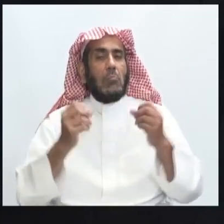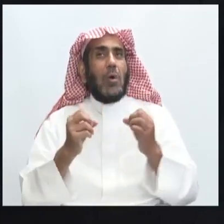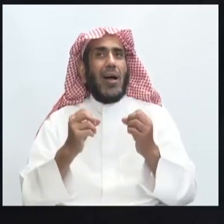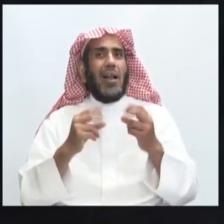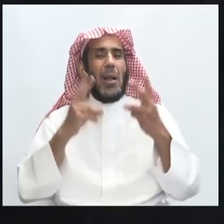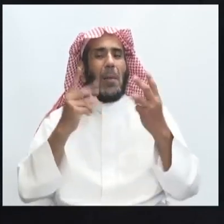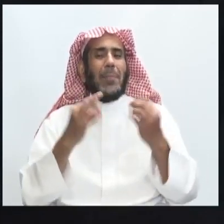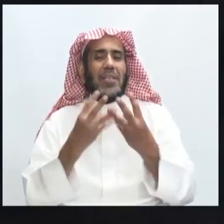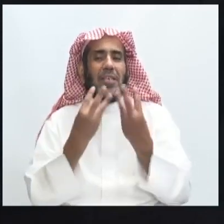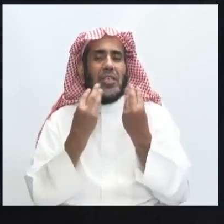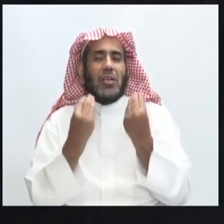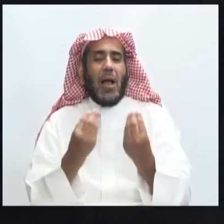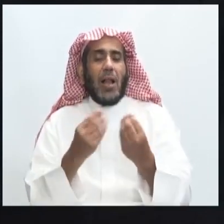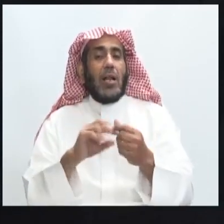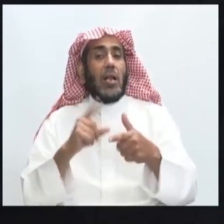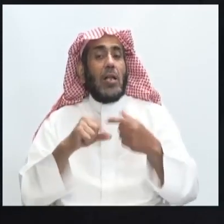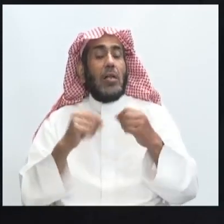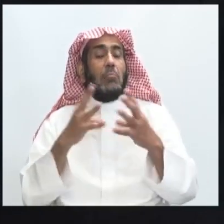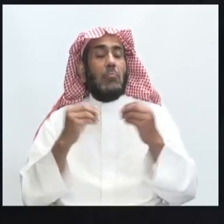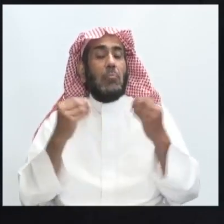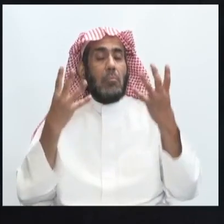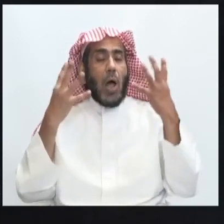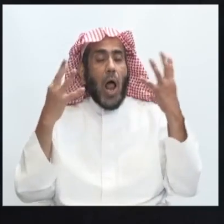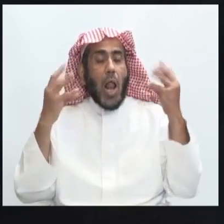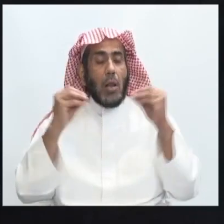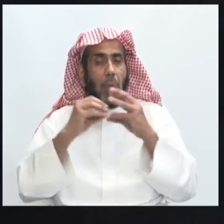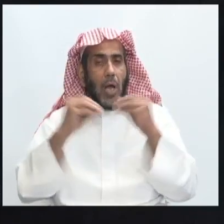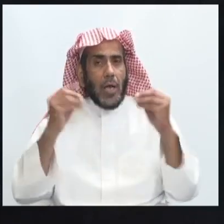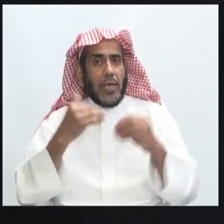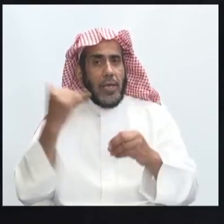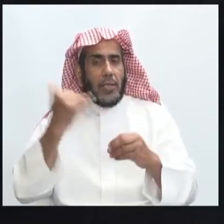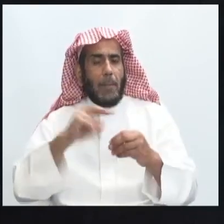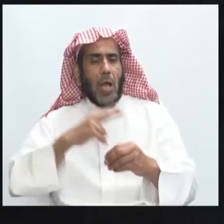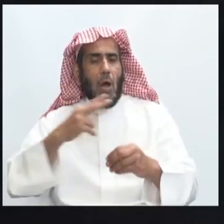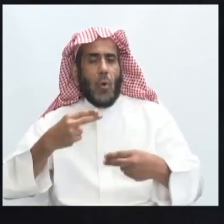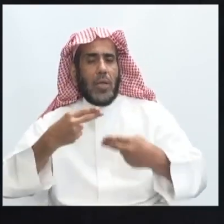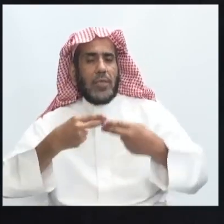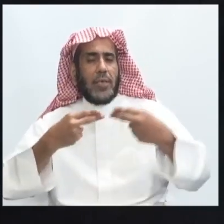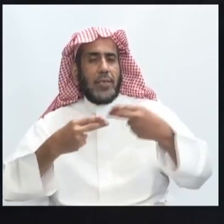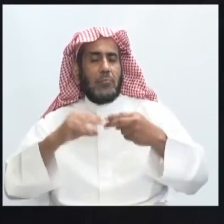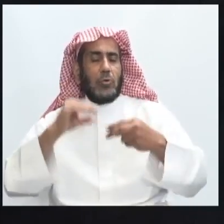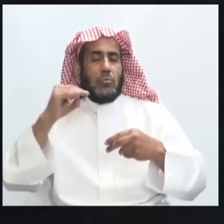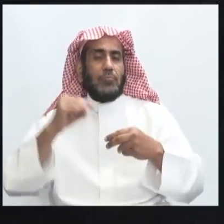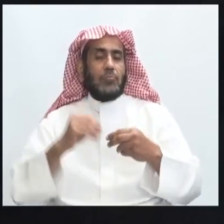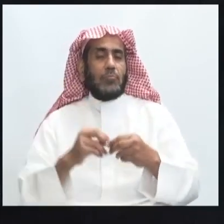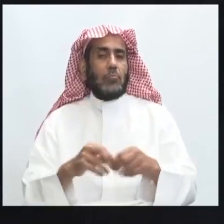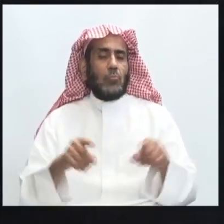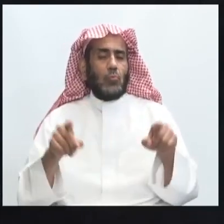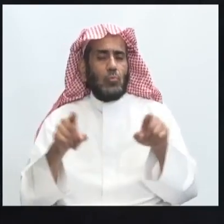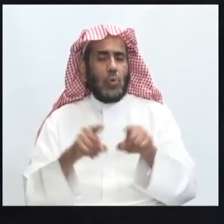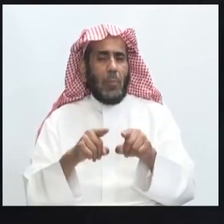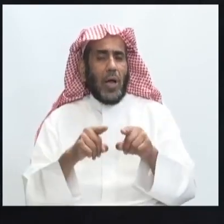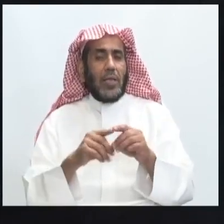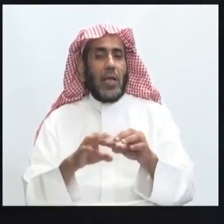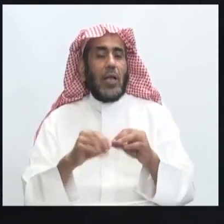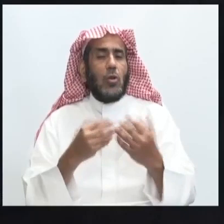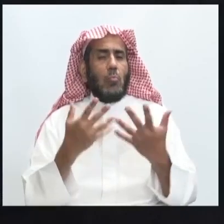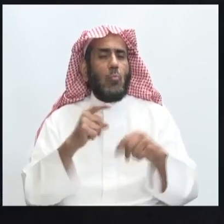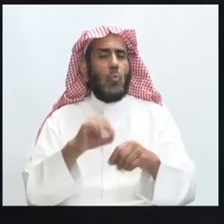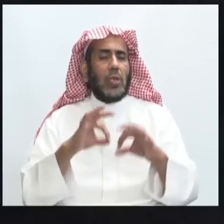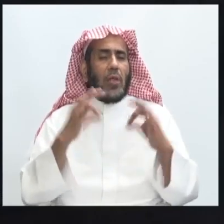النقد علم المعاني عرفنا انه هو ايضا وهو العلم الذي يهتم باحوال تراكيب الجمل ومطابقتها لمقتضى الحال